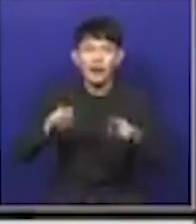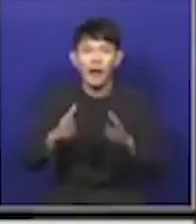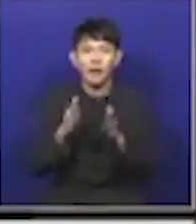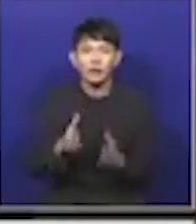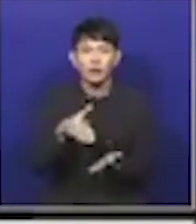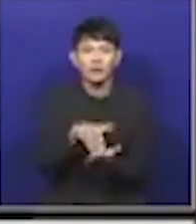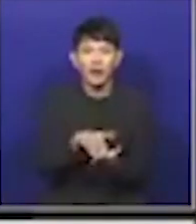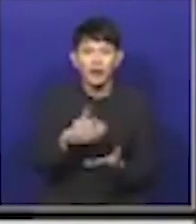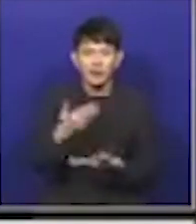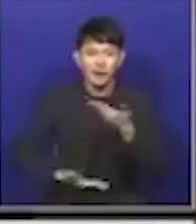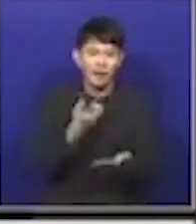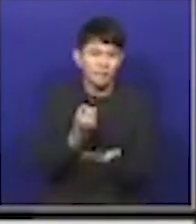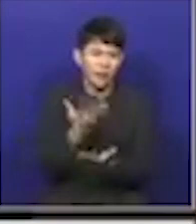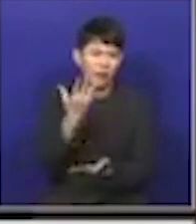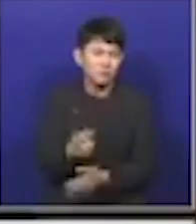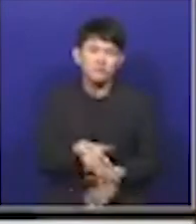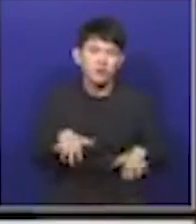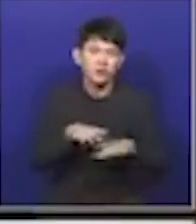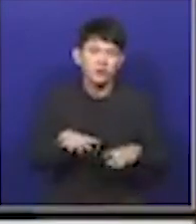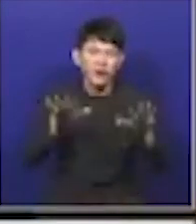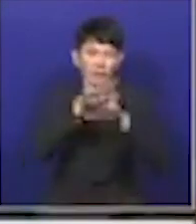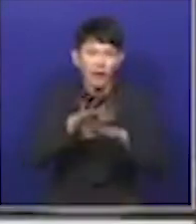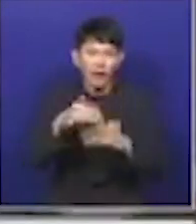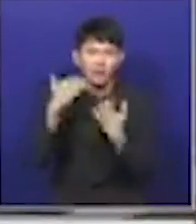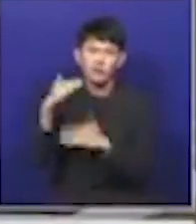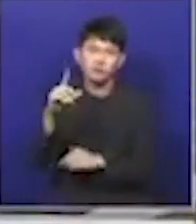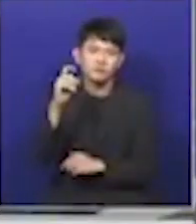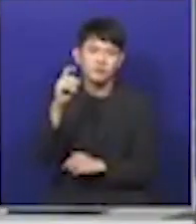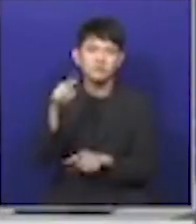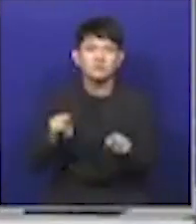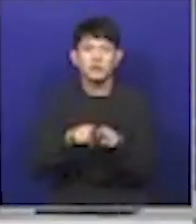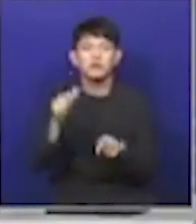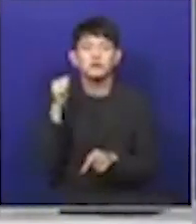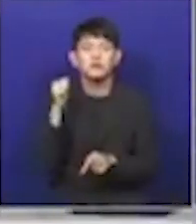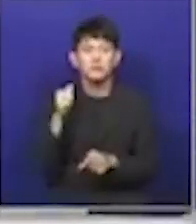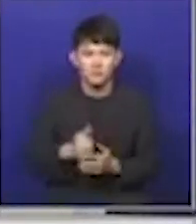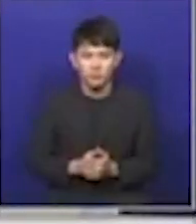ายราคาแพงเหมือนปกติเหมือนส่งออกไปได้ฮะ